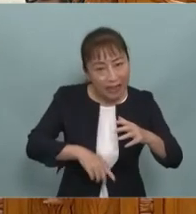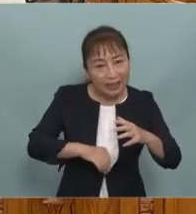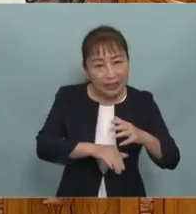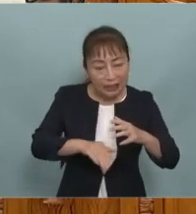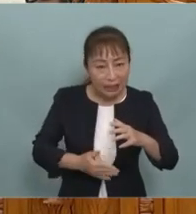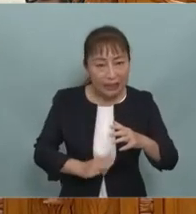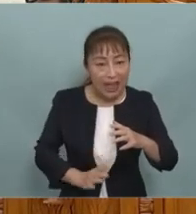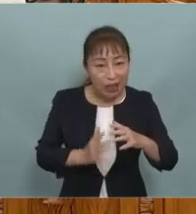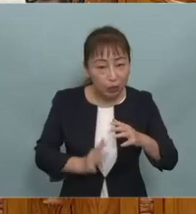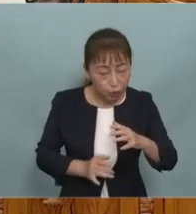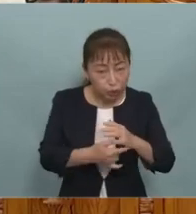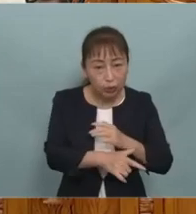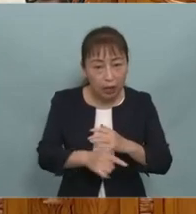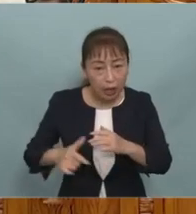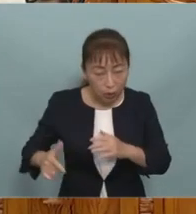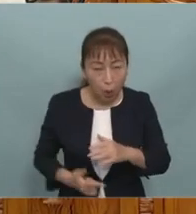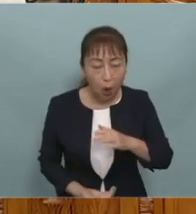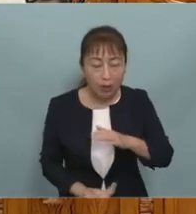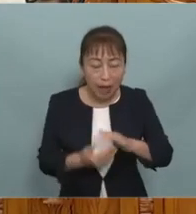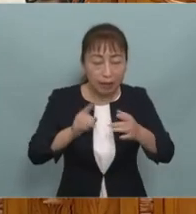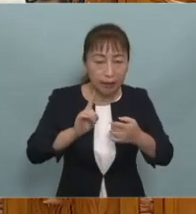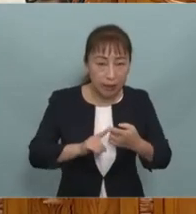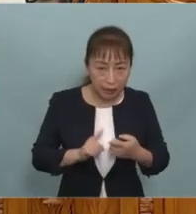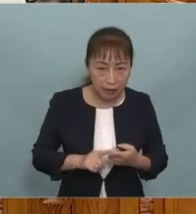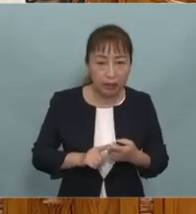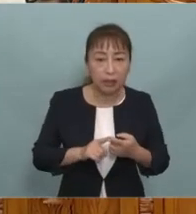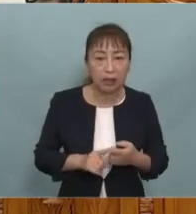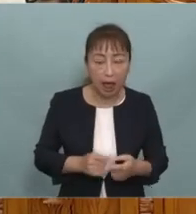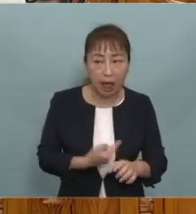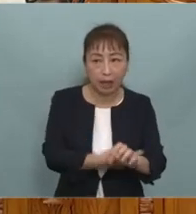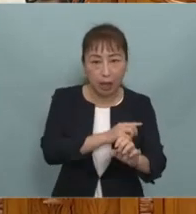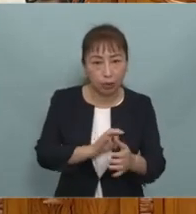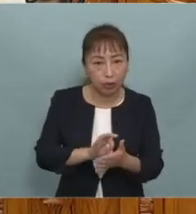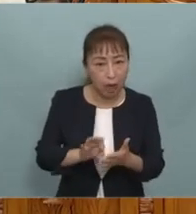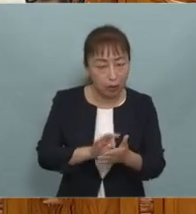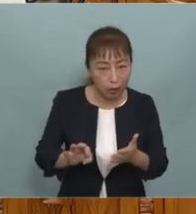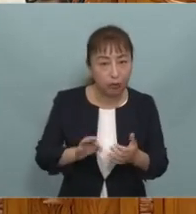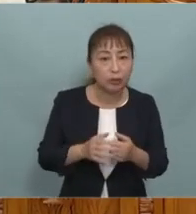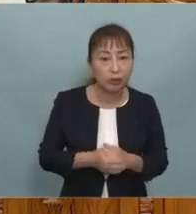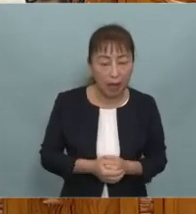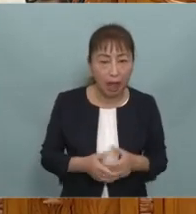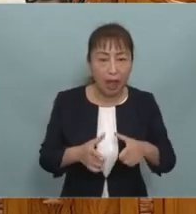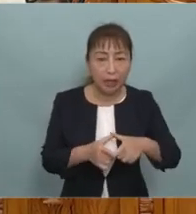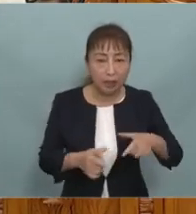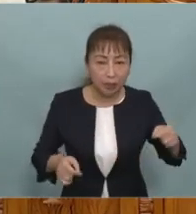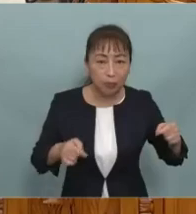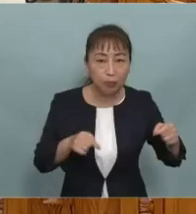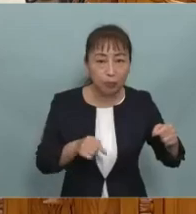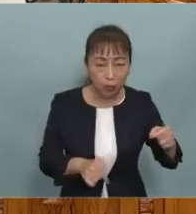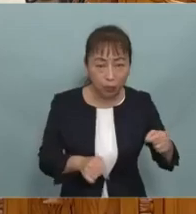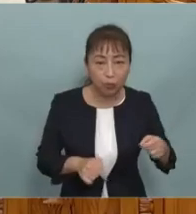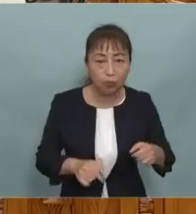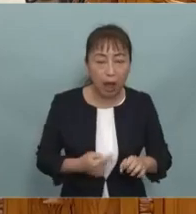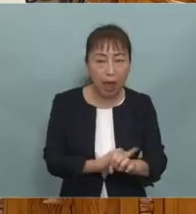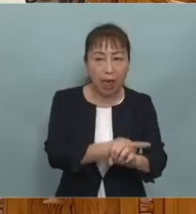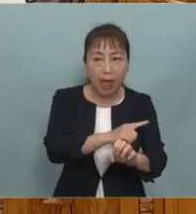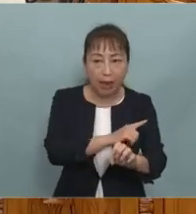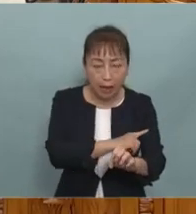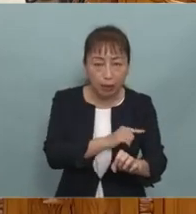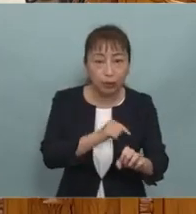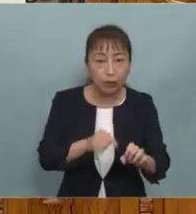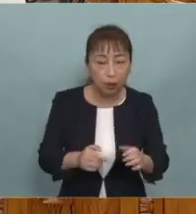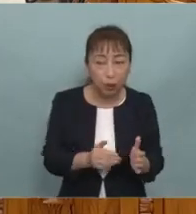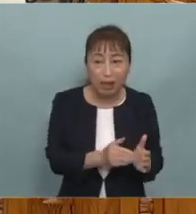の最適なエネルギーミックスを実現し日本経済をエネルギー制約から守りのきますこの